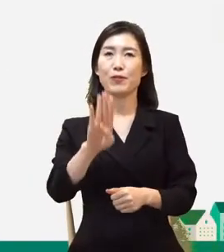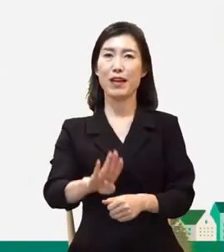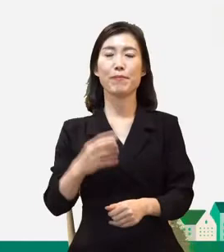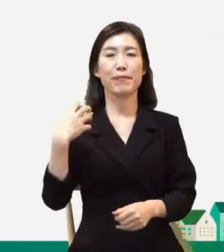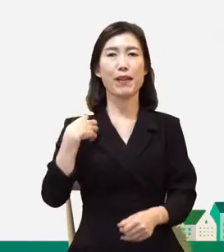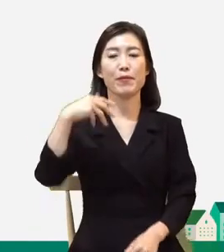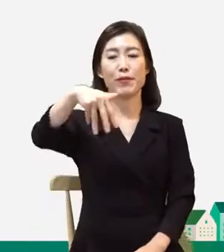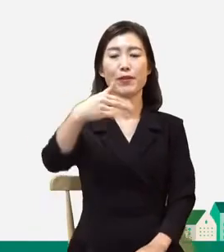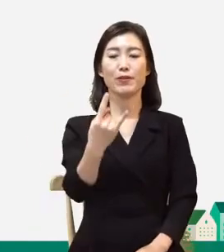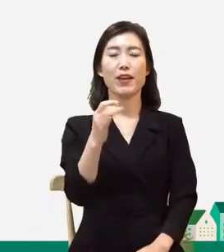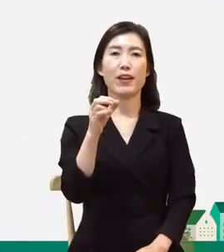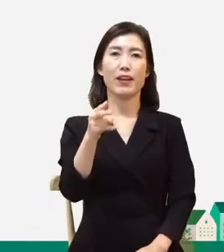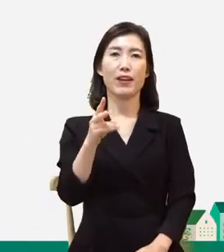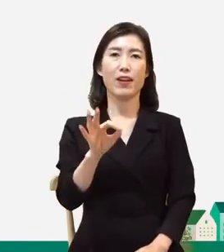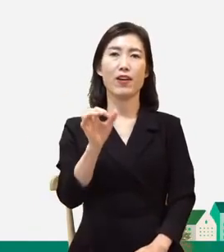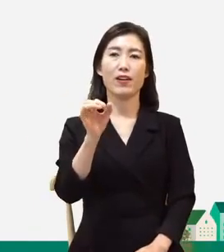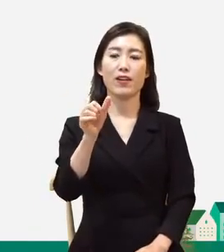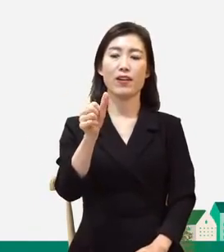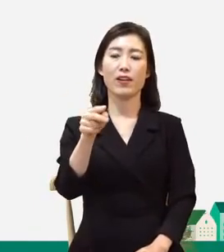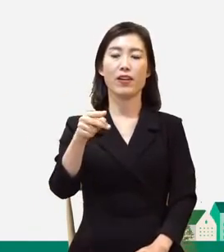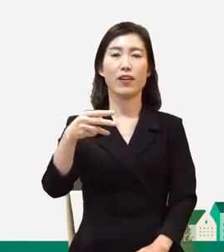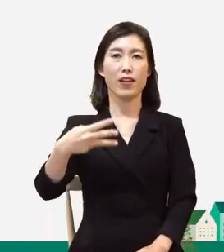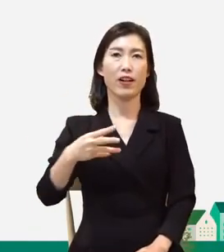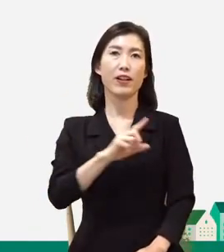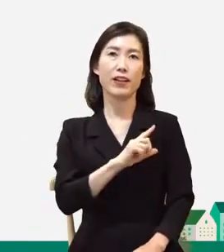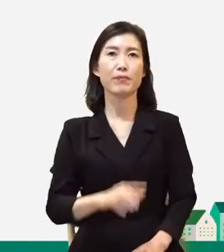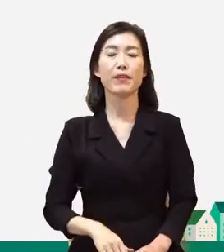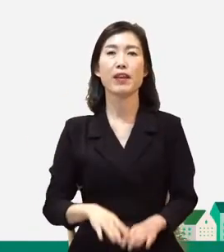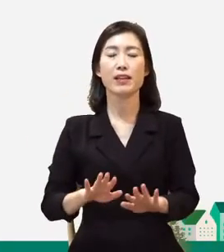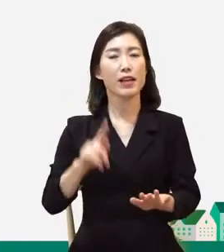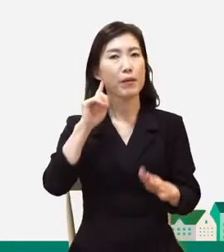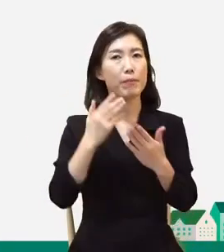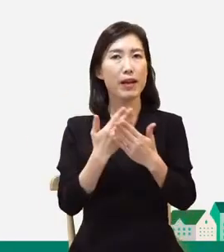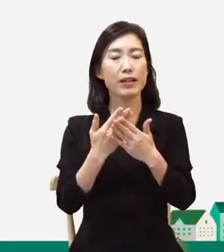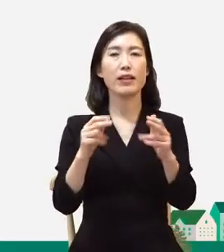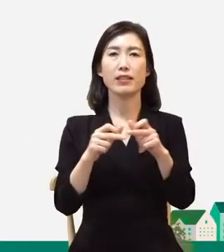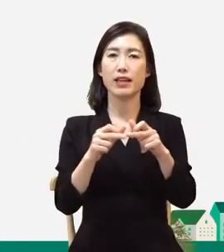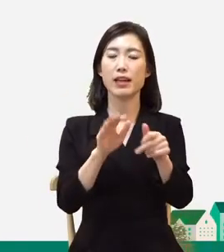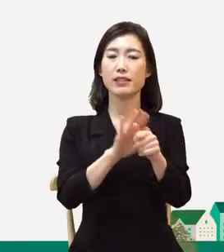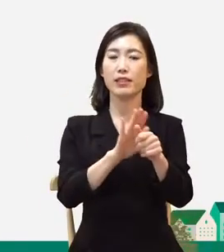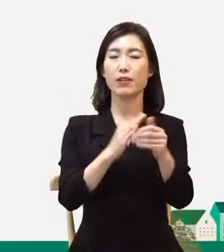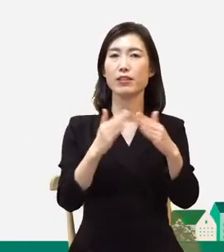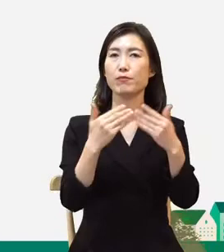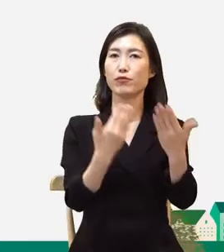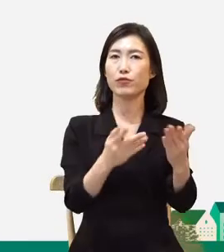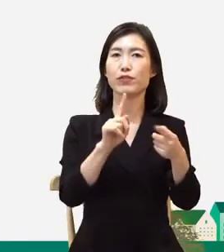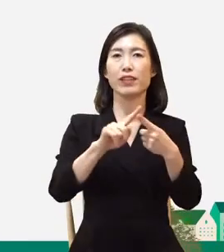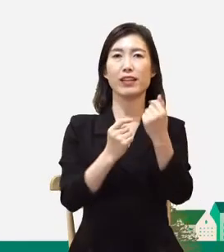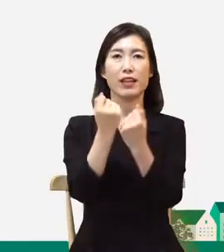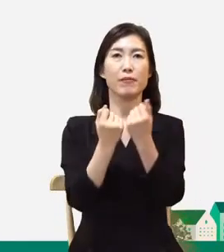최영열입니다. 저희 이번 주제는 지역사회 통합돌봄과 장애인 지원주택입니다.